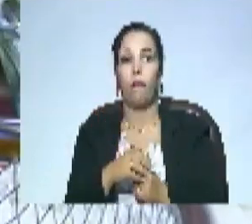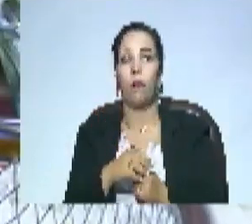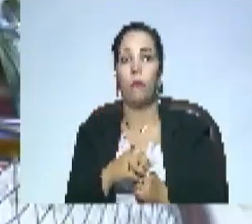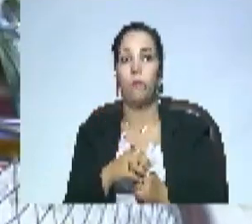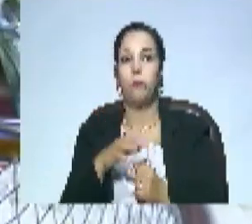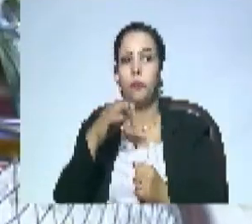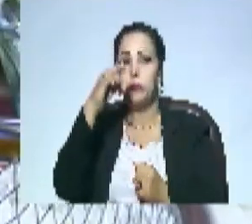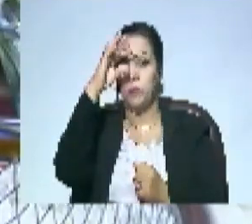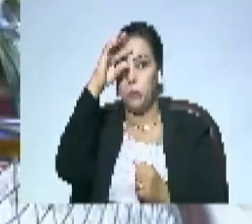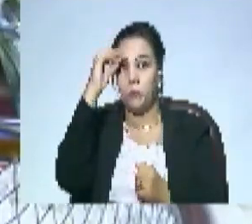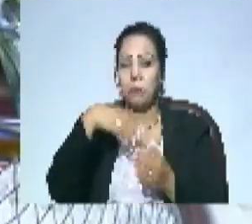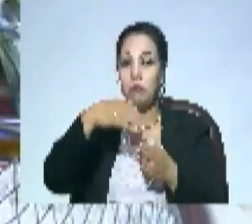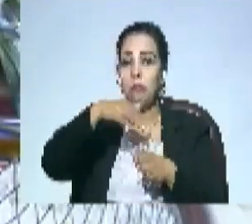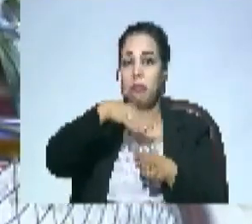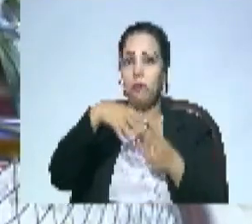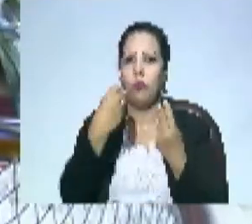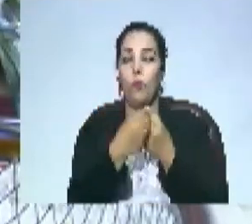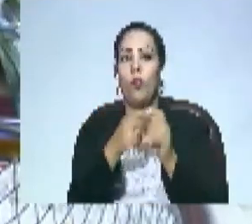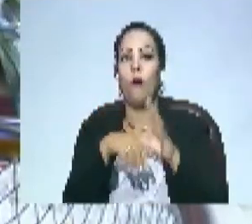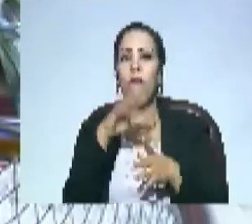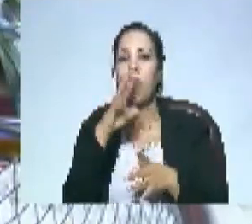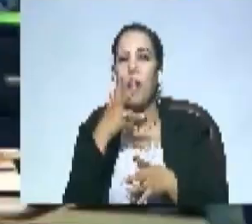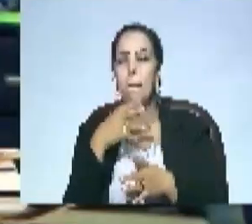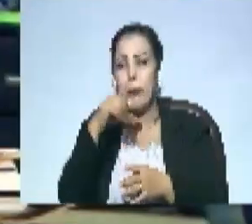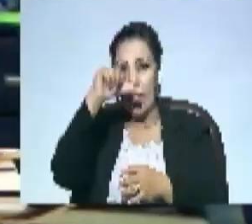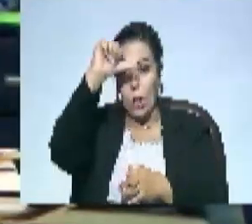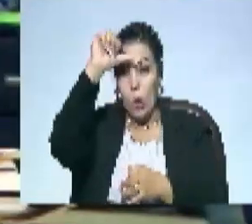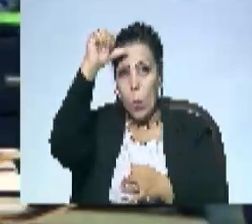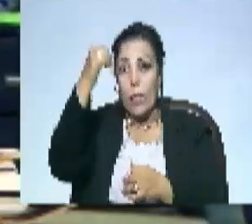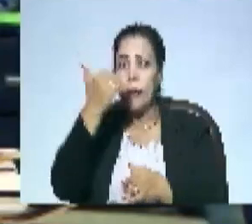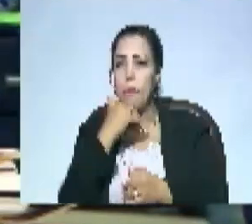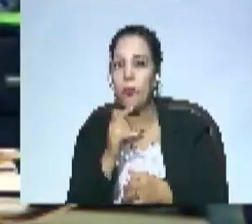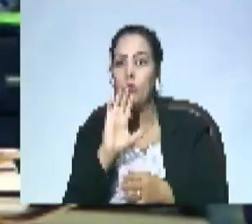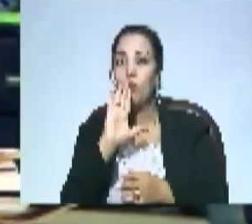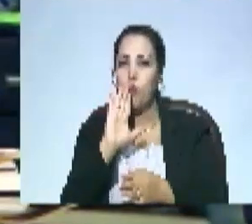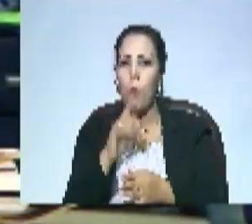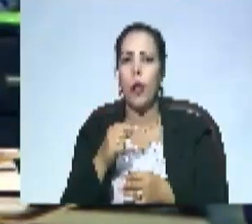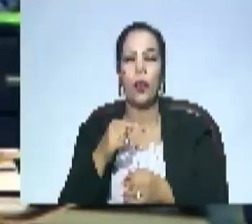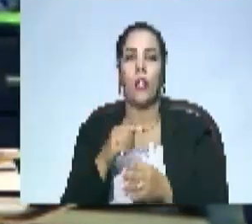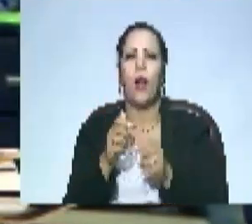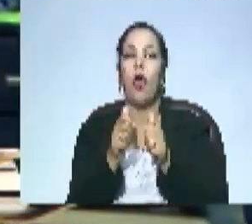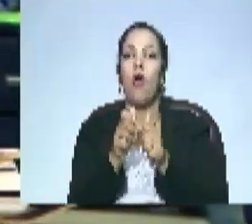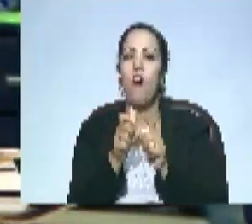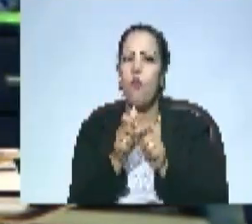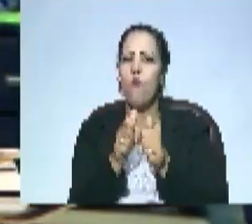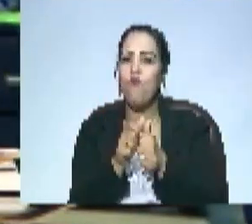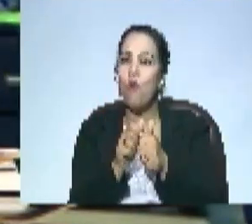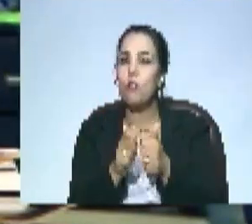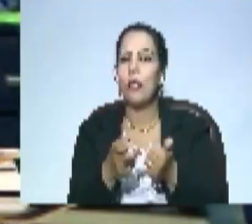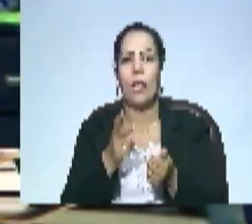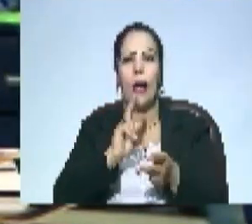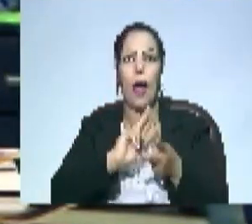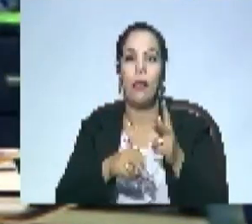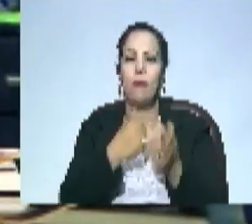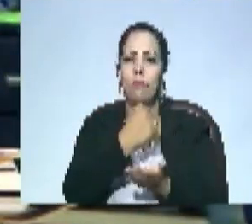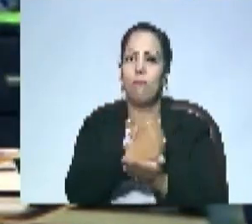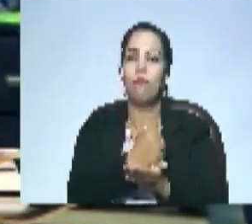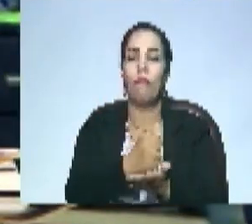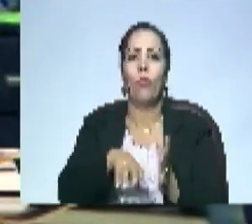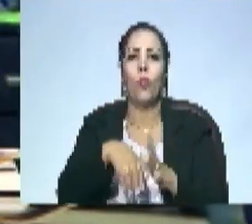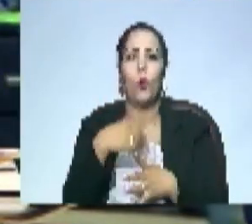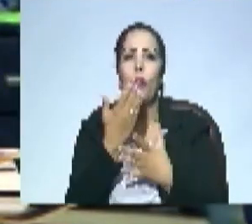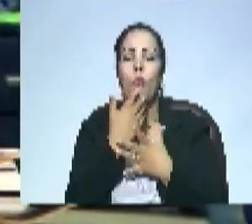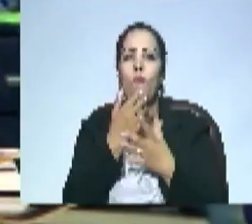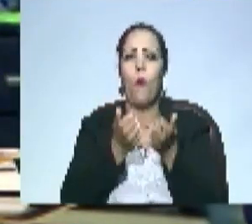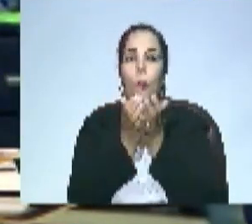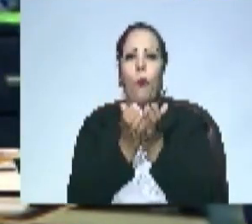لو مافيش جوز هندد صح الموجود عند حضرتك اشتغلي بيه انا ما برتبط بحاجه وما برتبط بقوانين